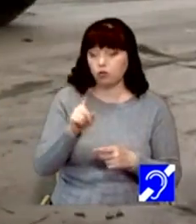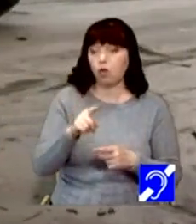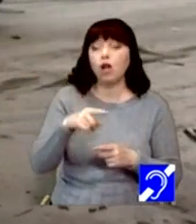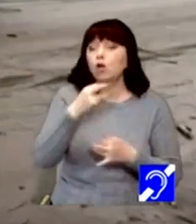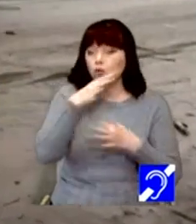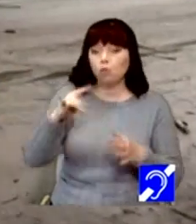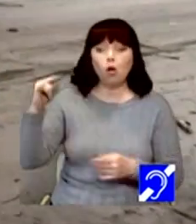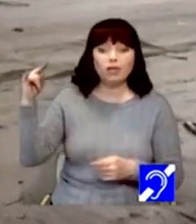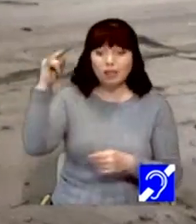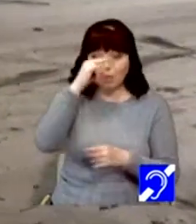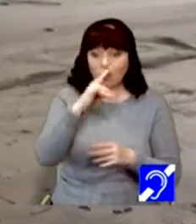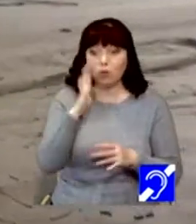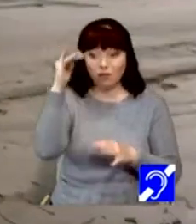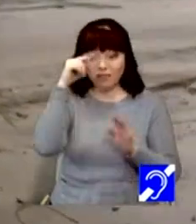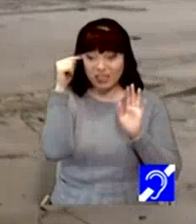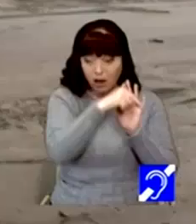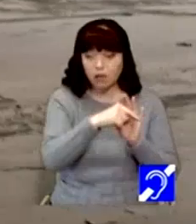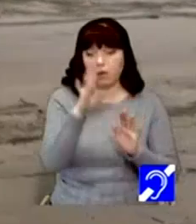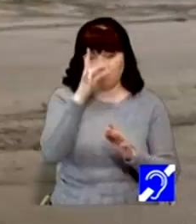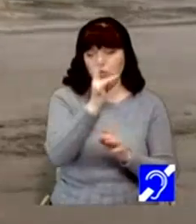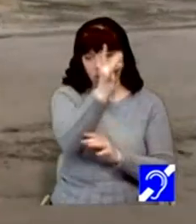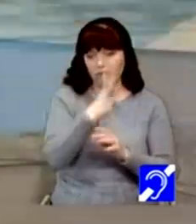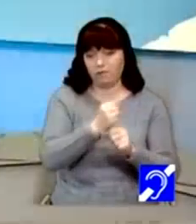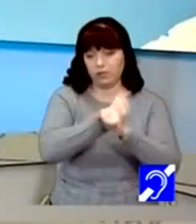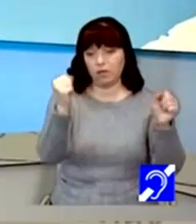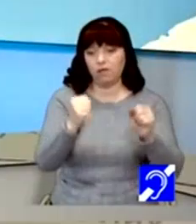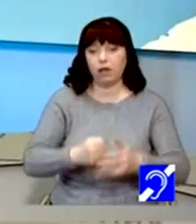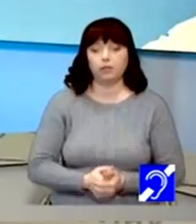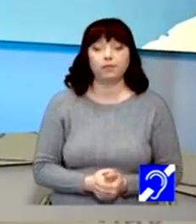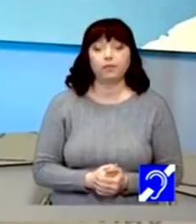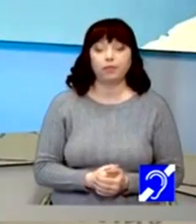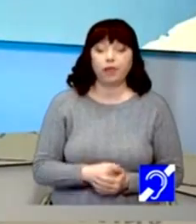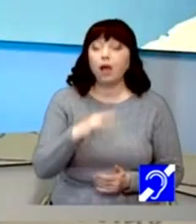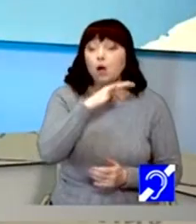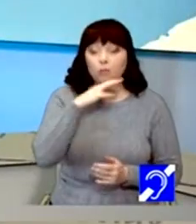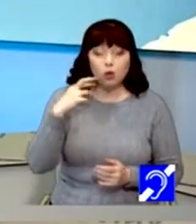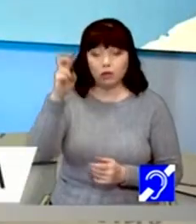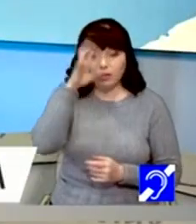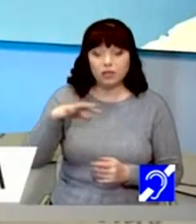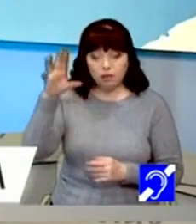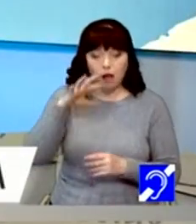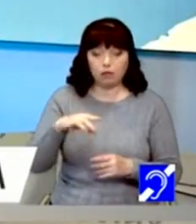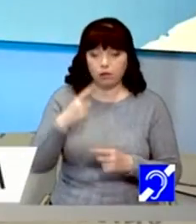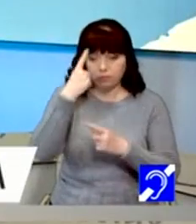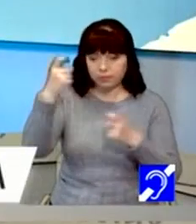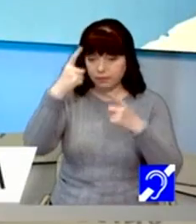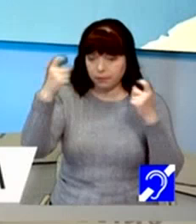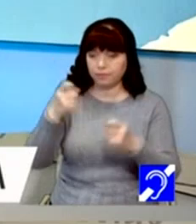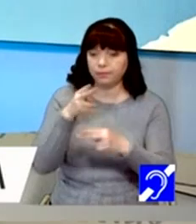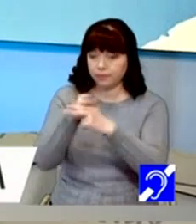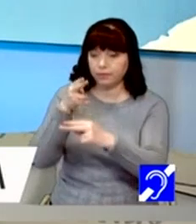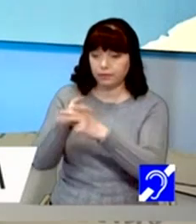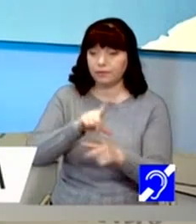avioanele ce zboară spre tiraspol ă mai multe țări au emis alerte de călătorie în Republica Moldova